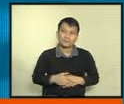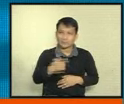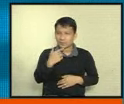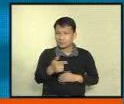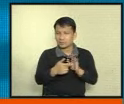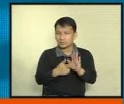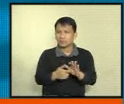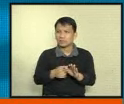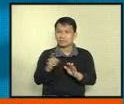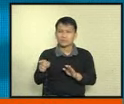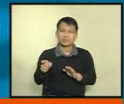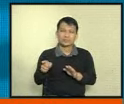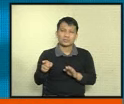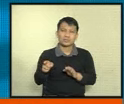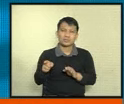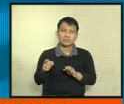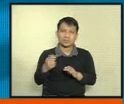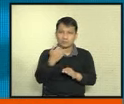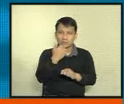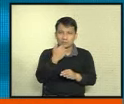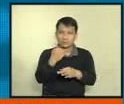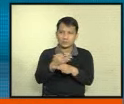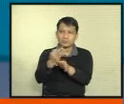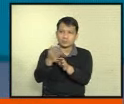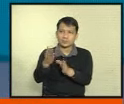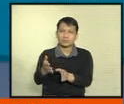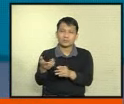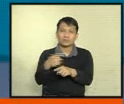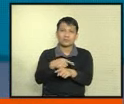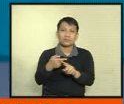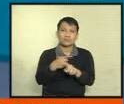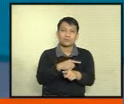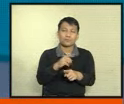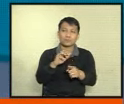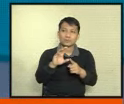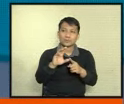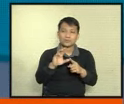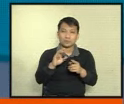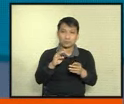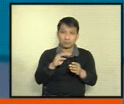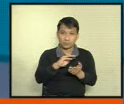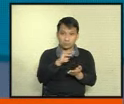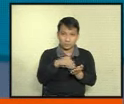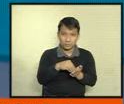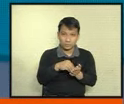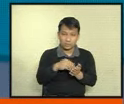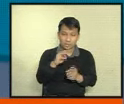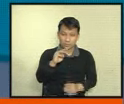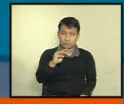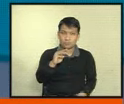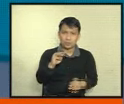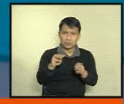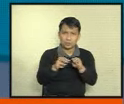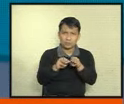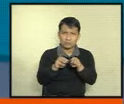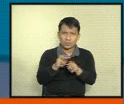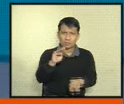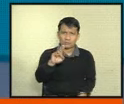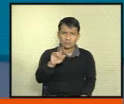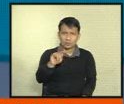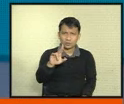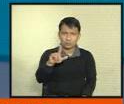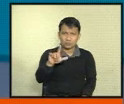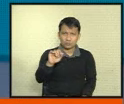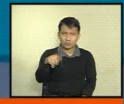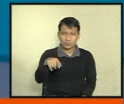reklamo, ang fixer na isang empleyado ng Muntinlupa City Hall. Nagpaayos raw siya ng birth